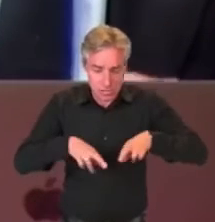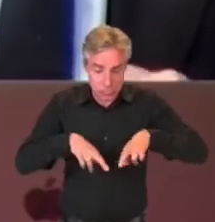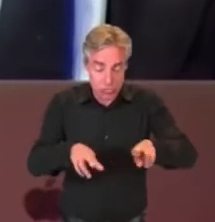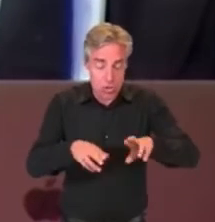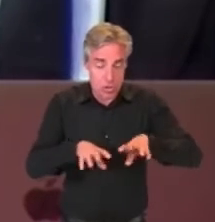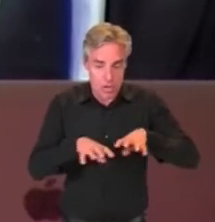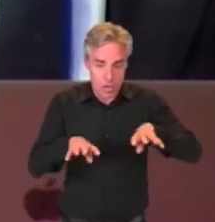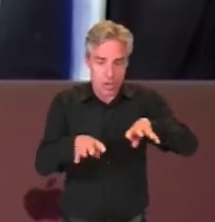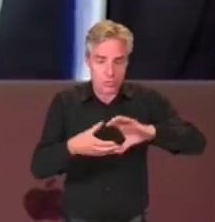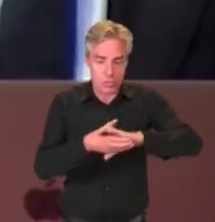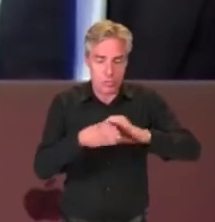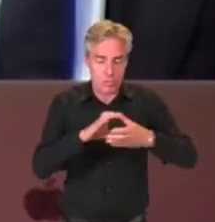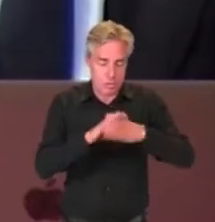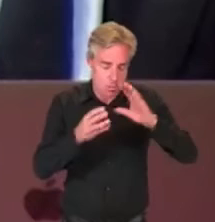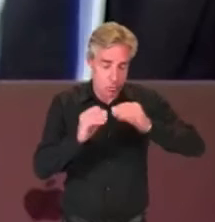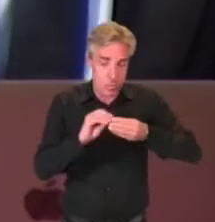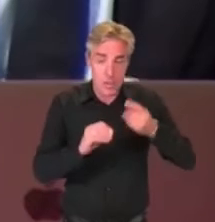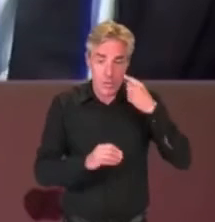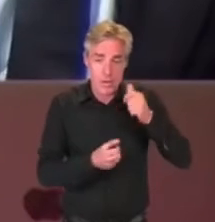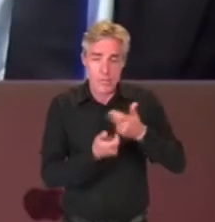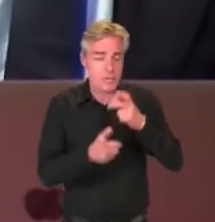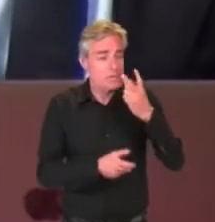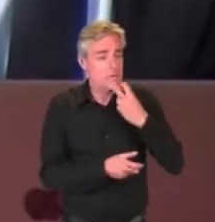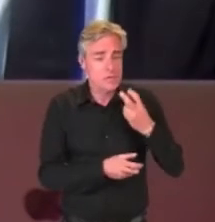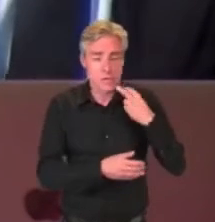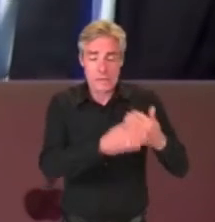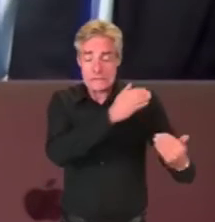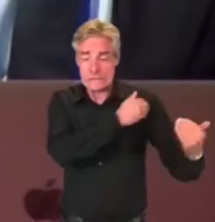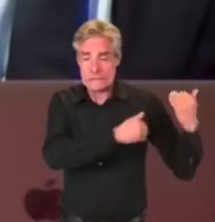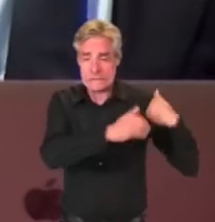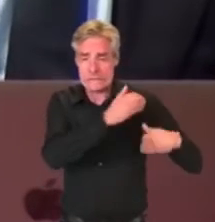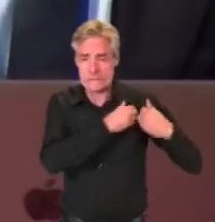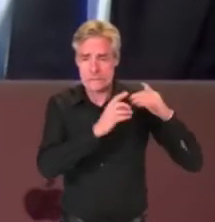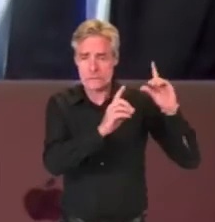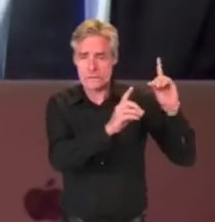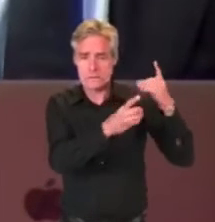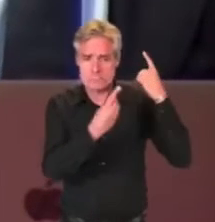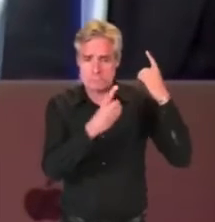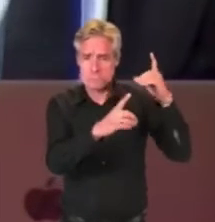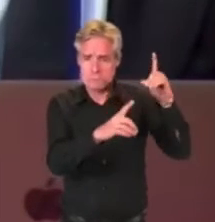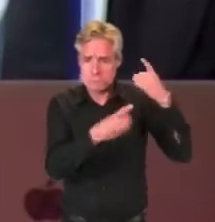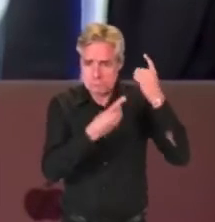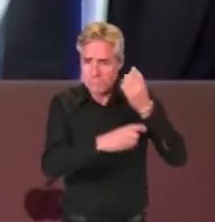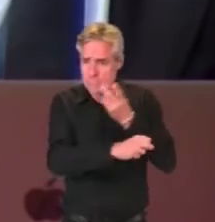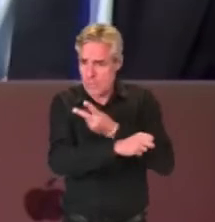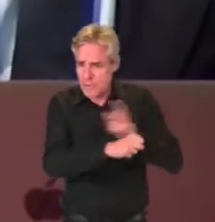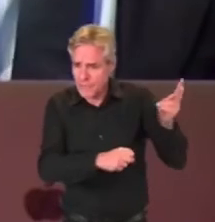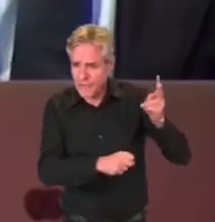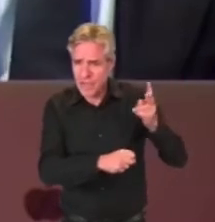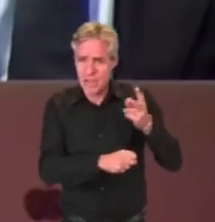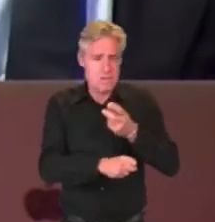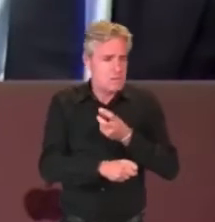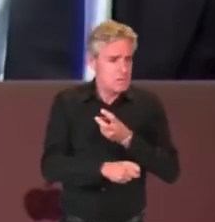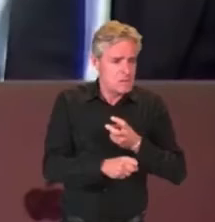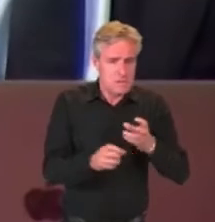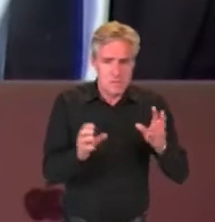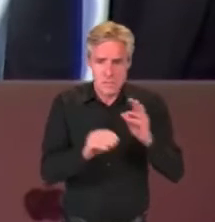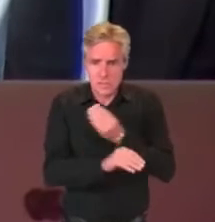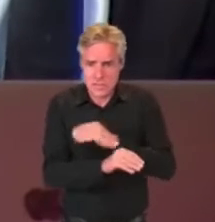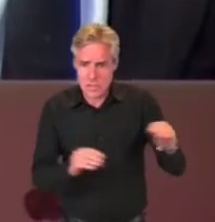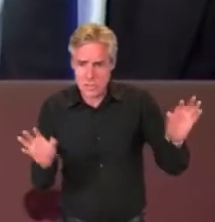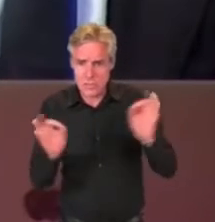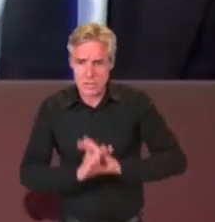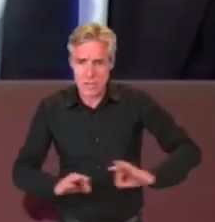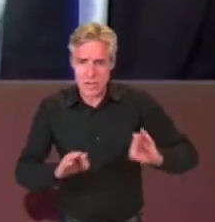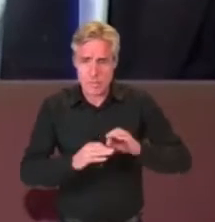problématique puisque de plus en plus de nos concitoyens nous ont alertés. Ils s'en plaignent, l'état des pistes est mauvais, ils se sentent en insécurité et elles sont souvent